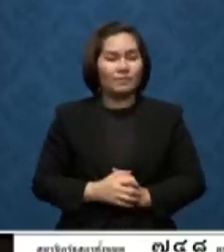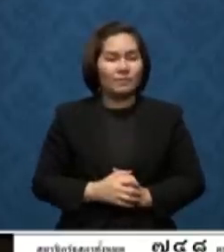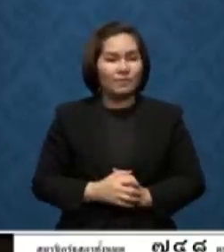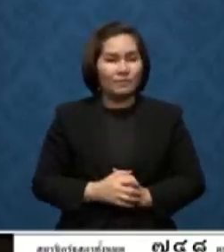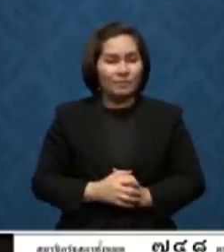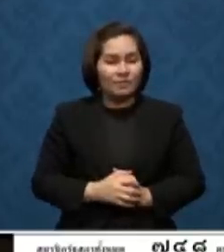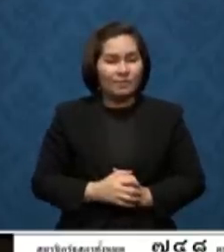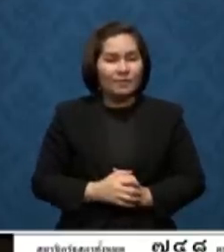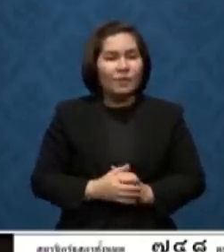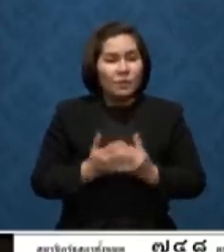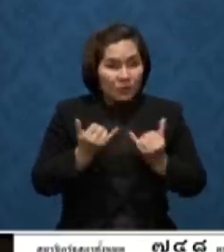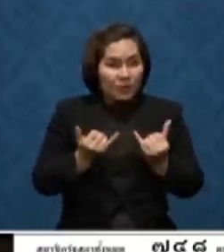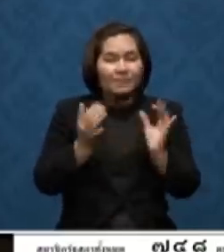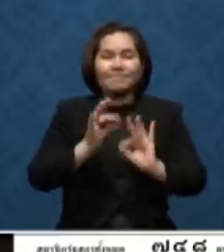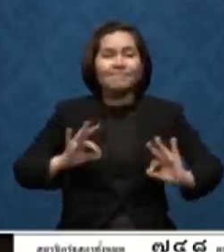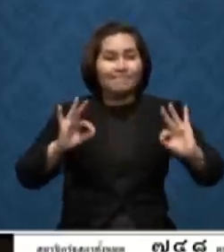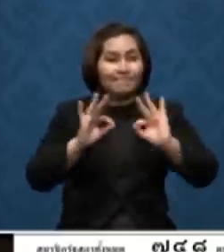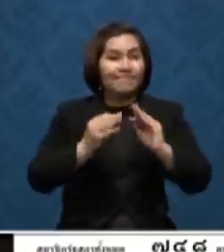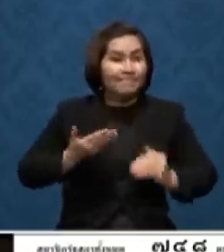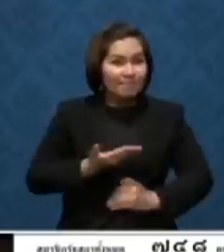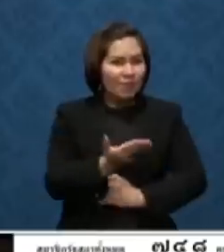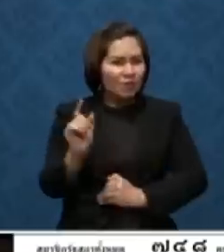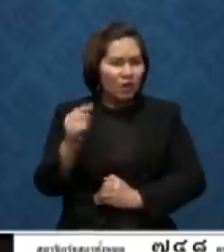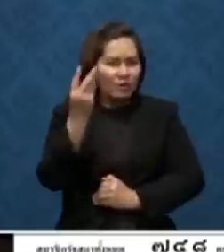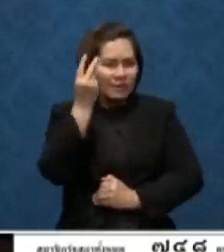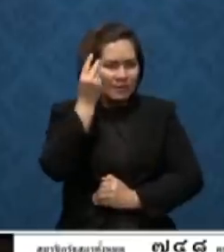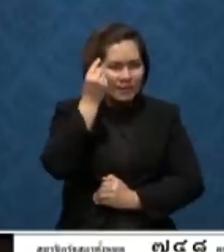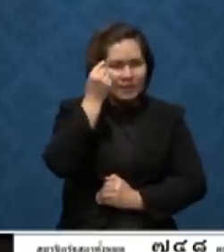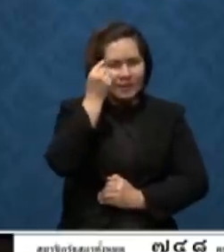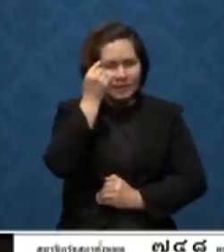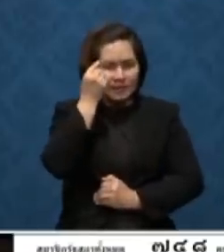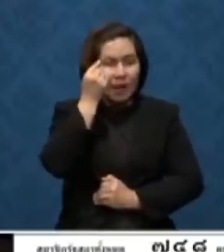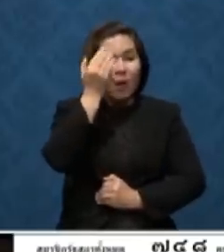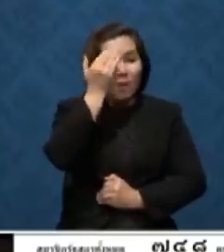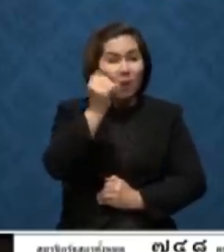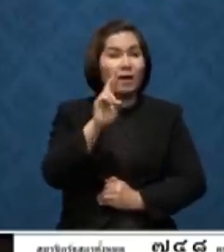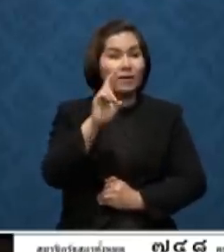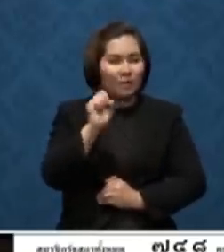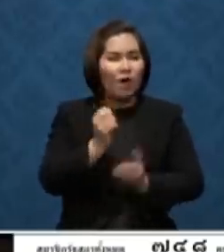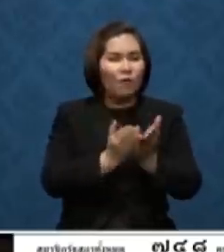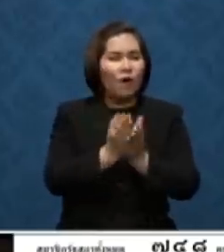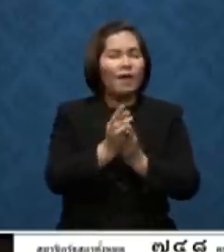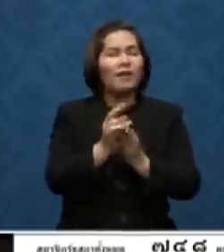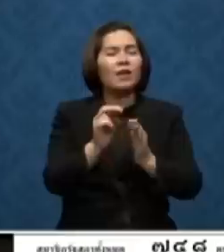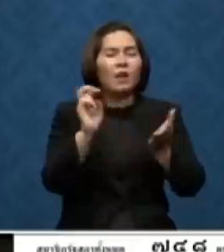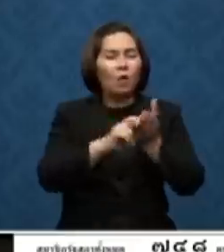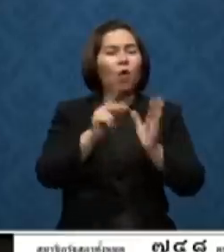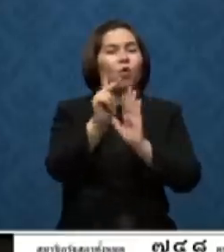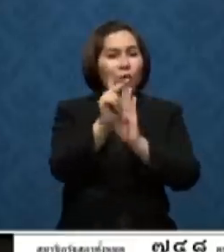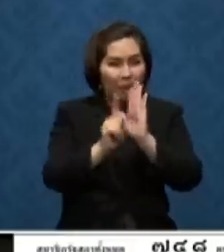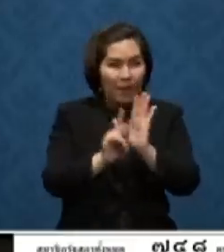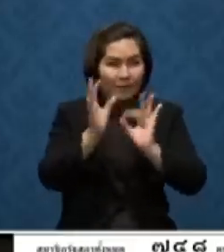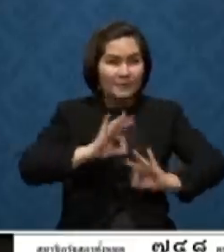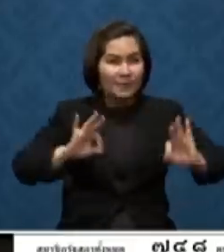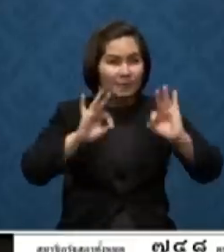จำเป็นที่จะต้องใคร่ครวญรัฐสภาซึ่งเป็นฝ่ายนิติบัญญัติจำเป็นที่จะต้องผดุงไว้ซึ่งหลัก